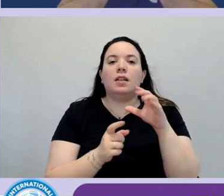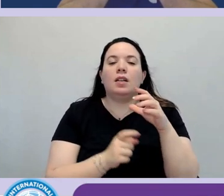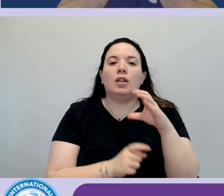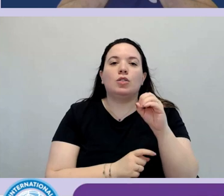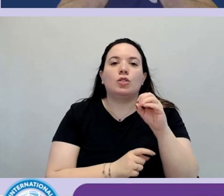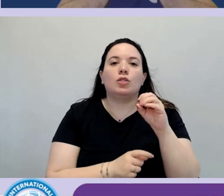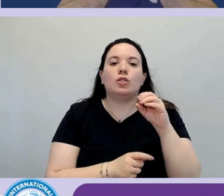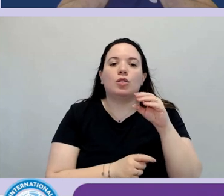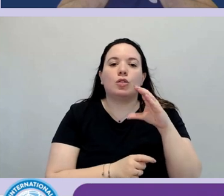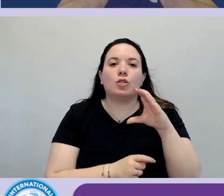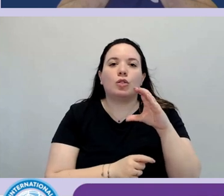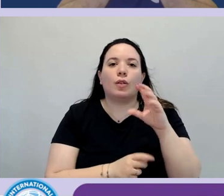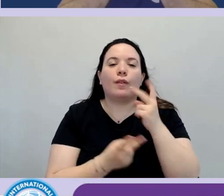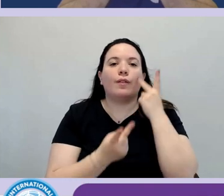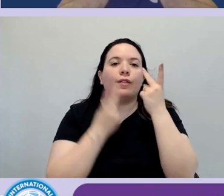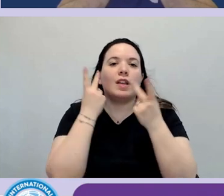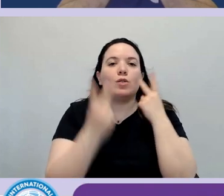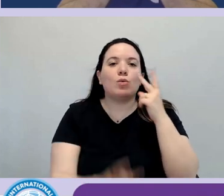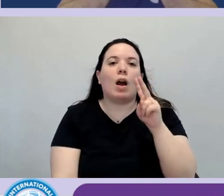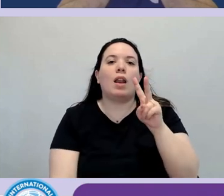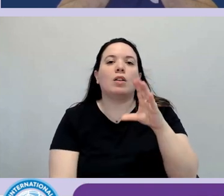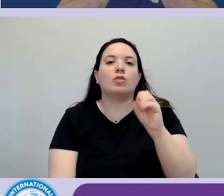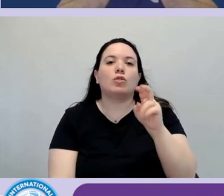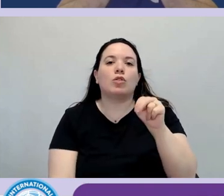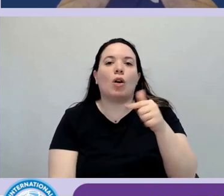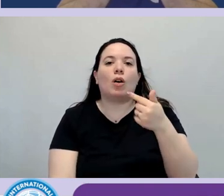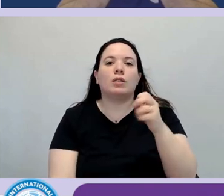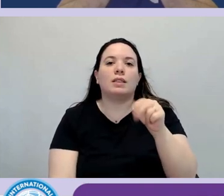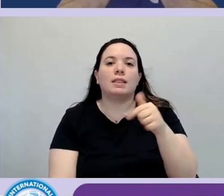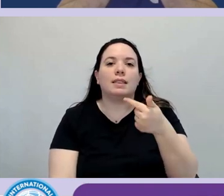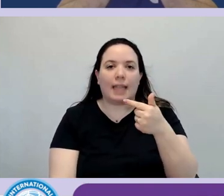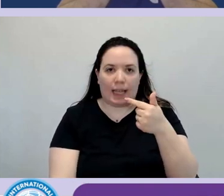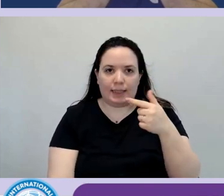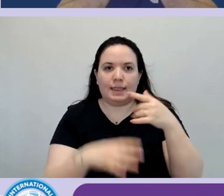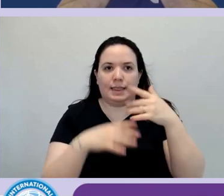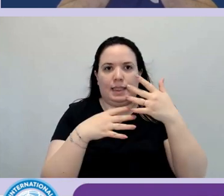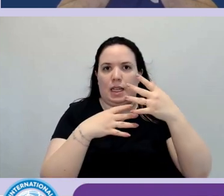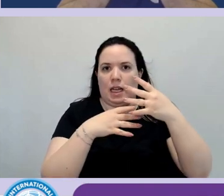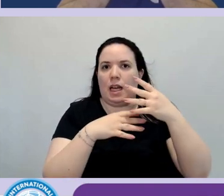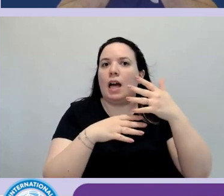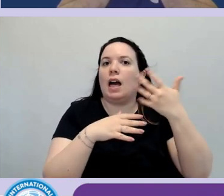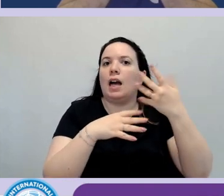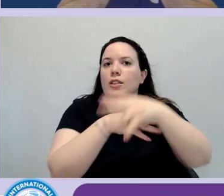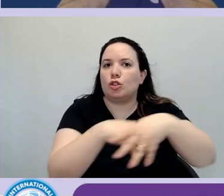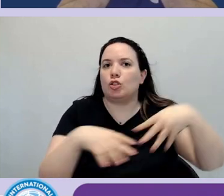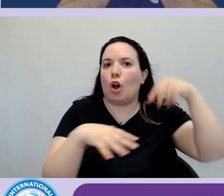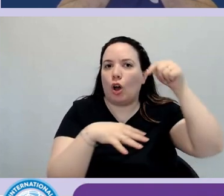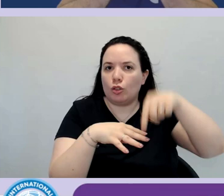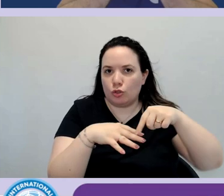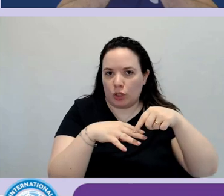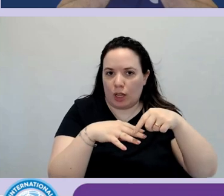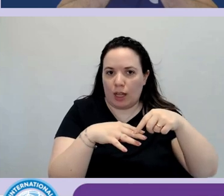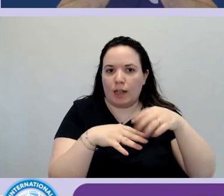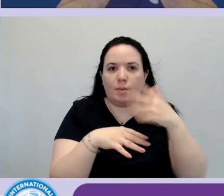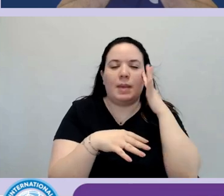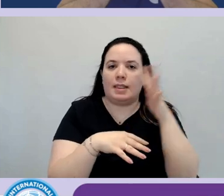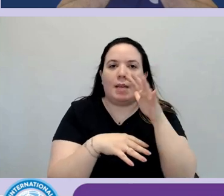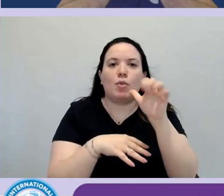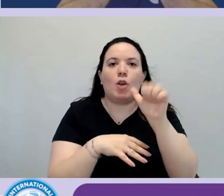content in particolare il Visual content utilizzato sui social media parlando ad esempio di